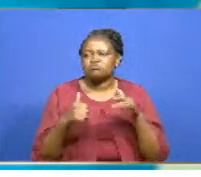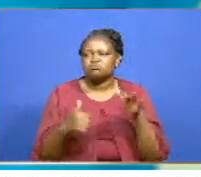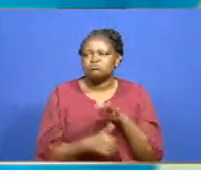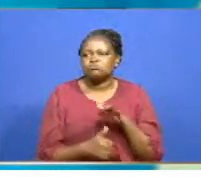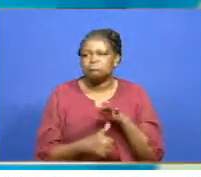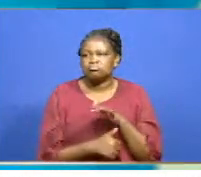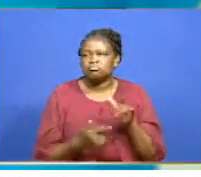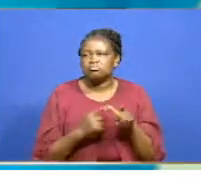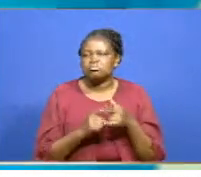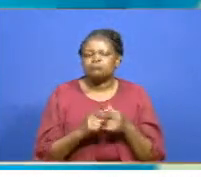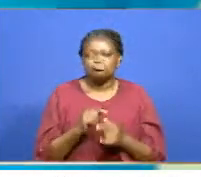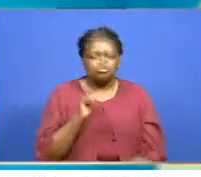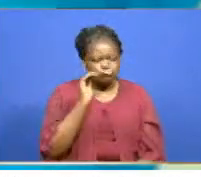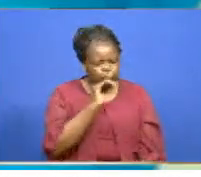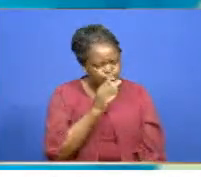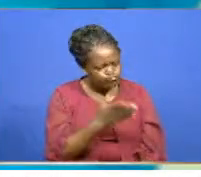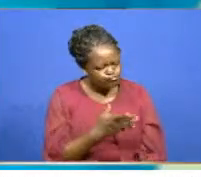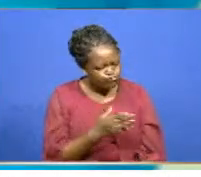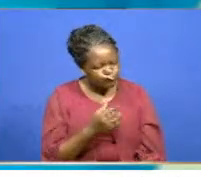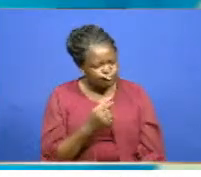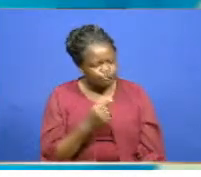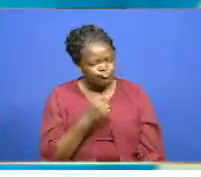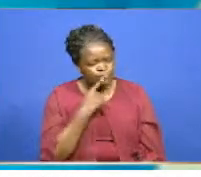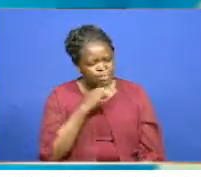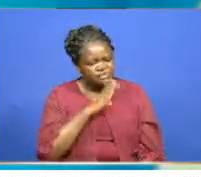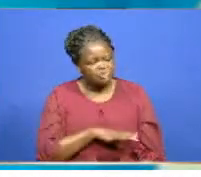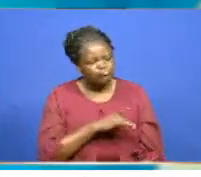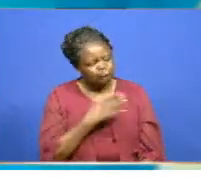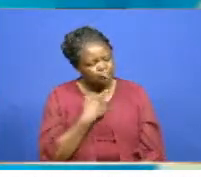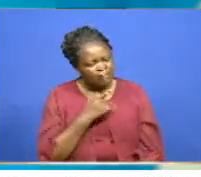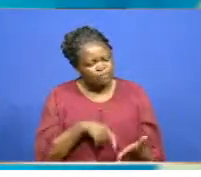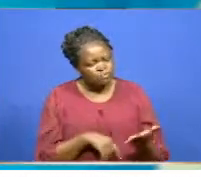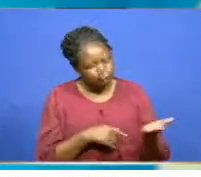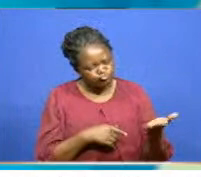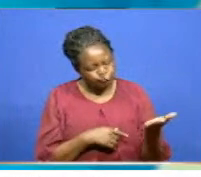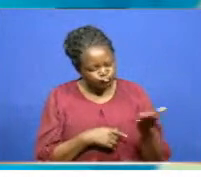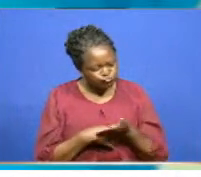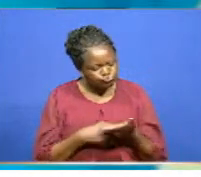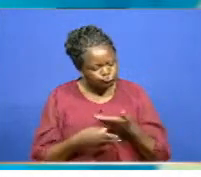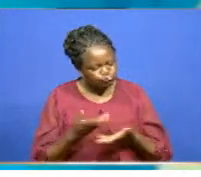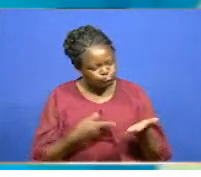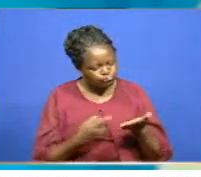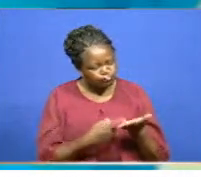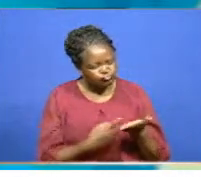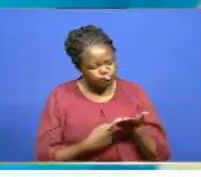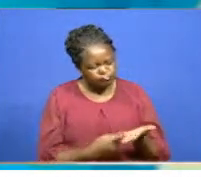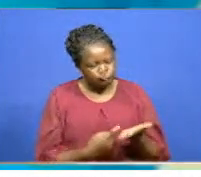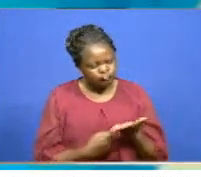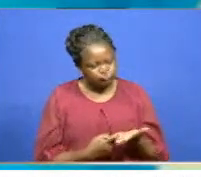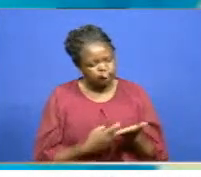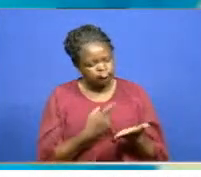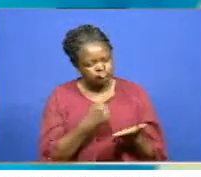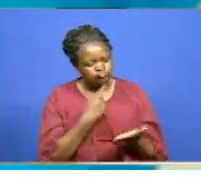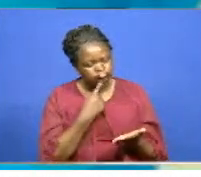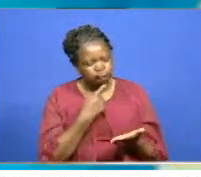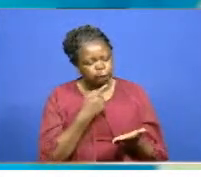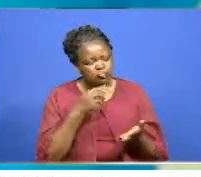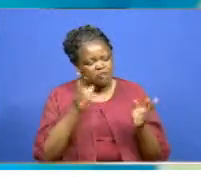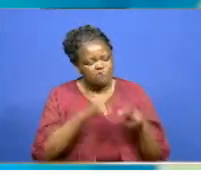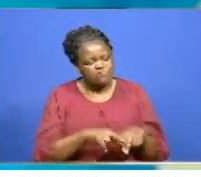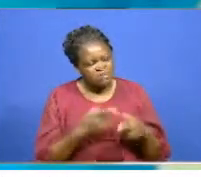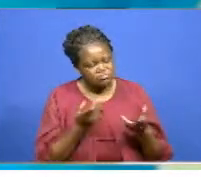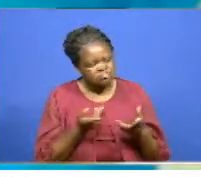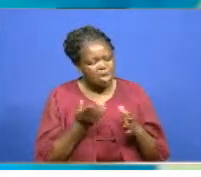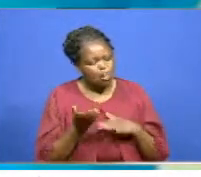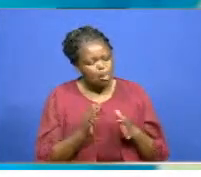Gideon, waulize Gideon, wewe unaleta nini? Kwa sababu politics is about the numbers. Kama we ni Gideon, unaleta ngapi? Rift Valley una handle